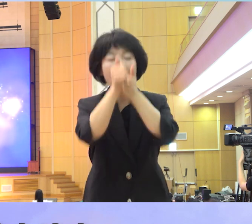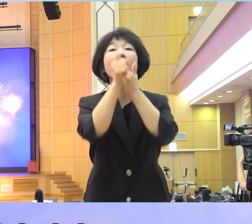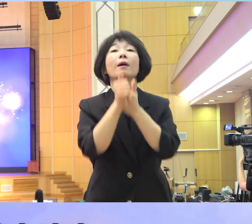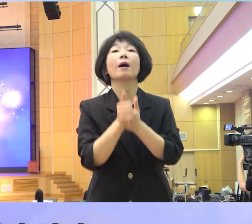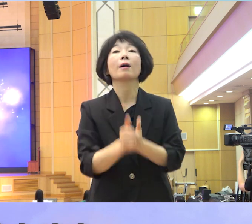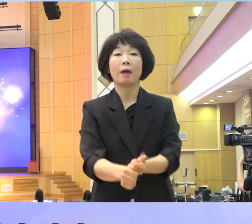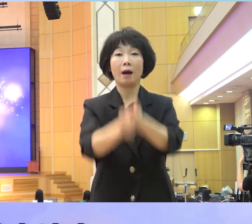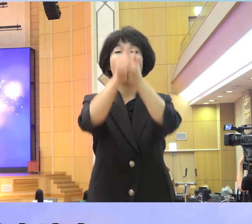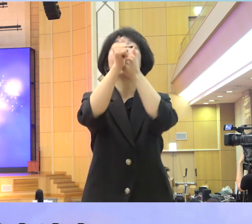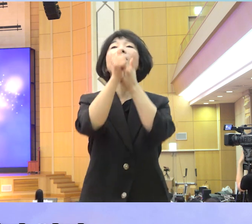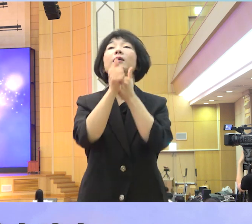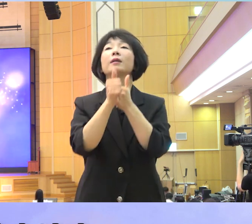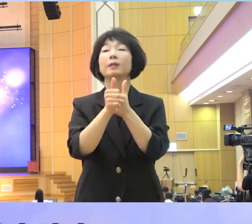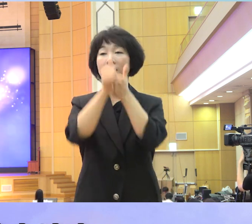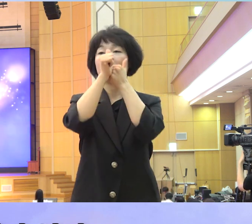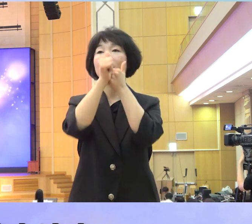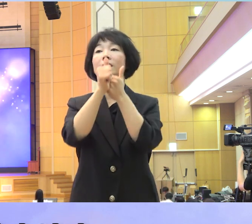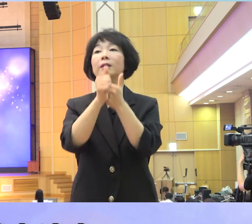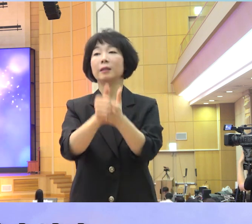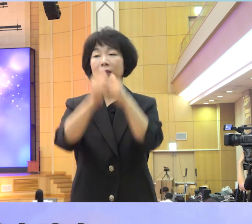찬양하며